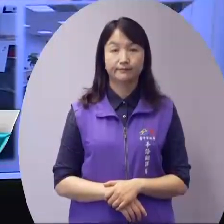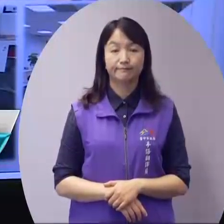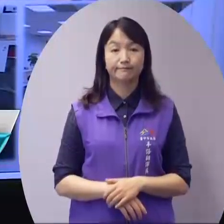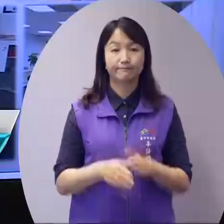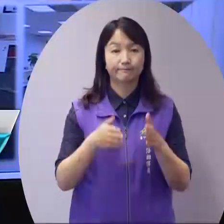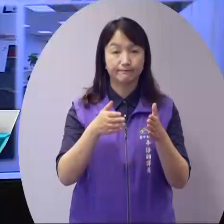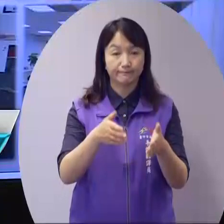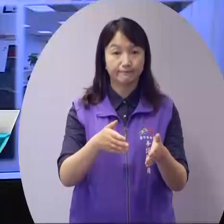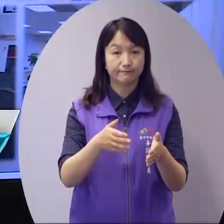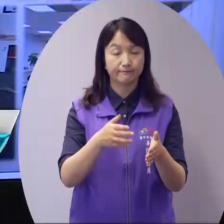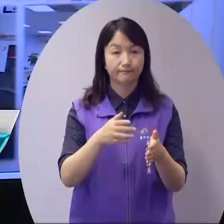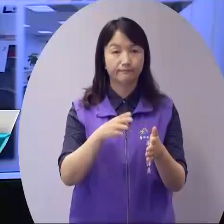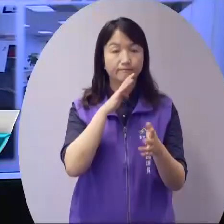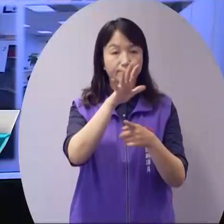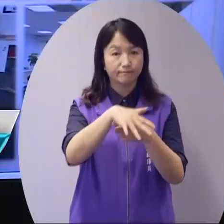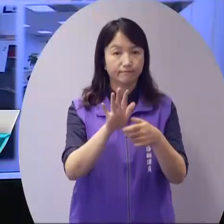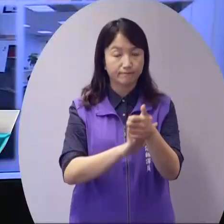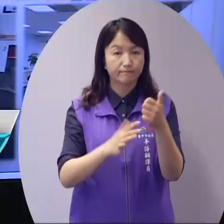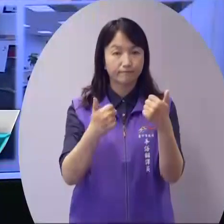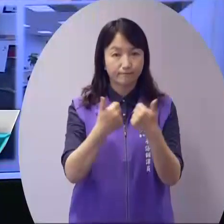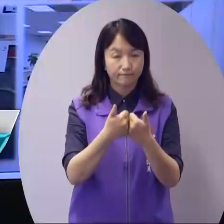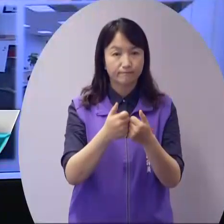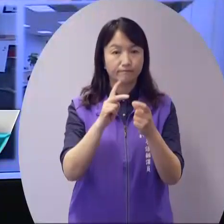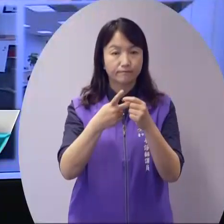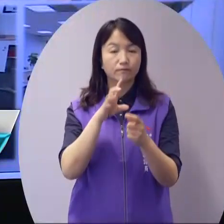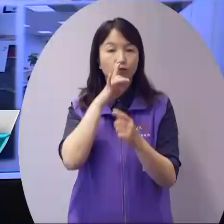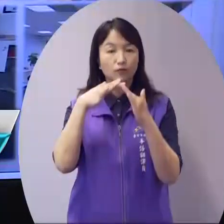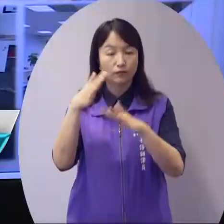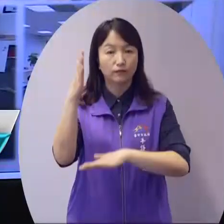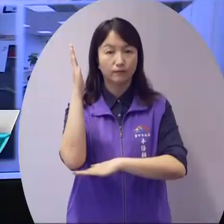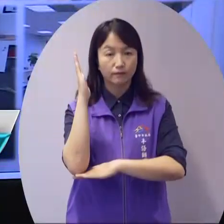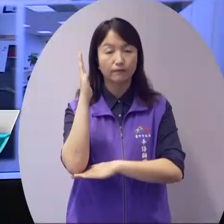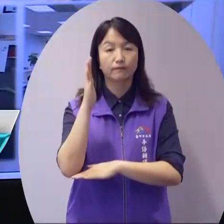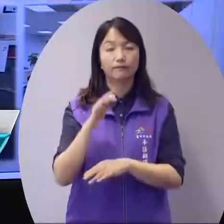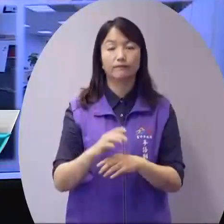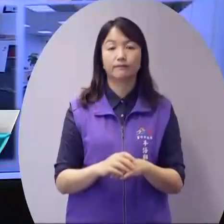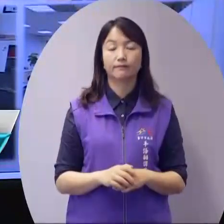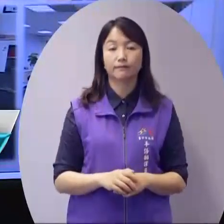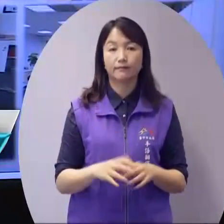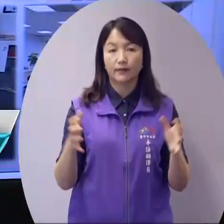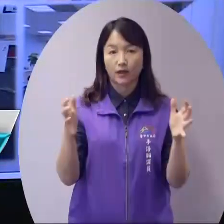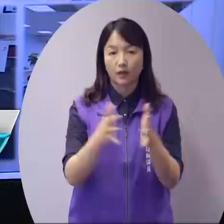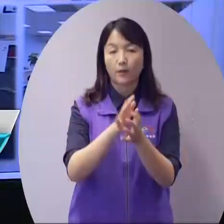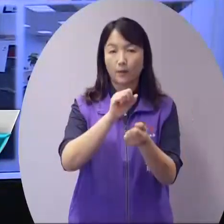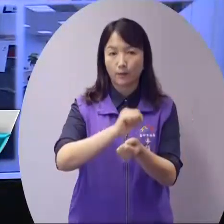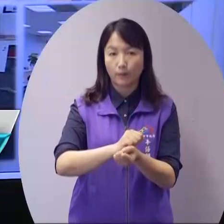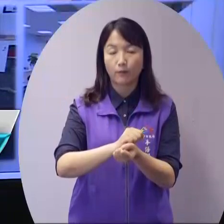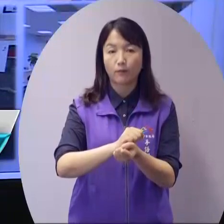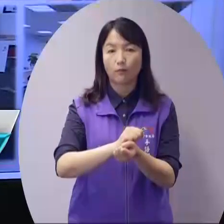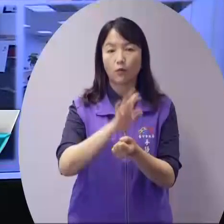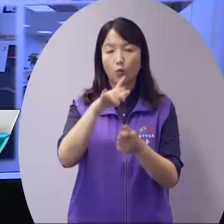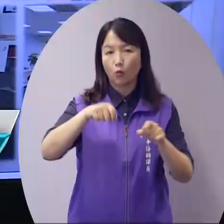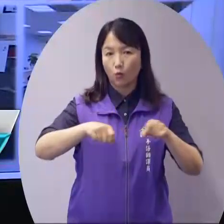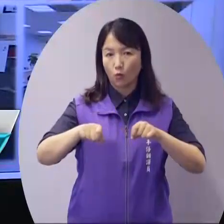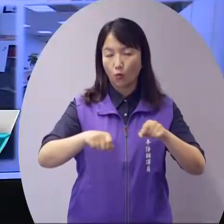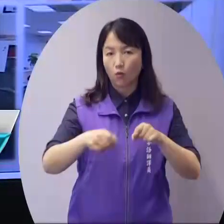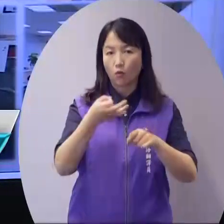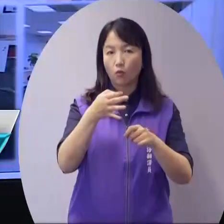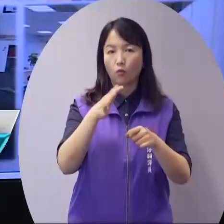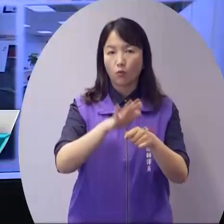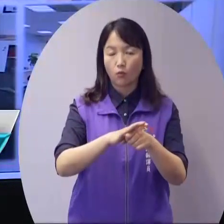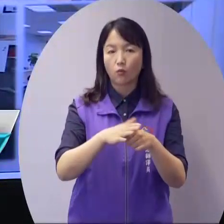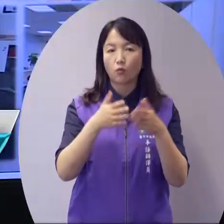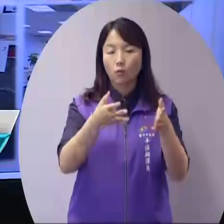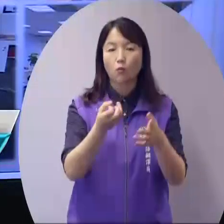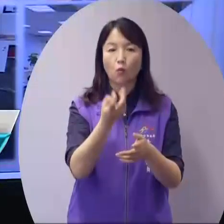针对农委会跟我们台中市政府合办的相关的计划的补助，特别对